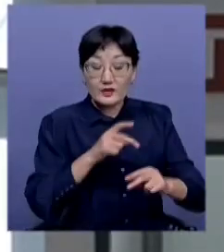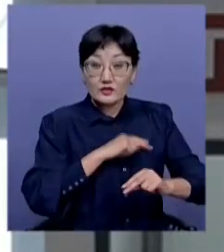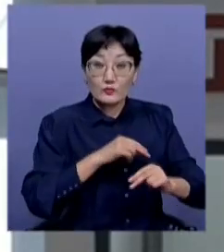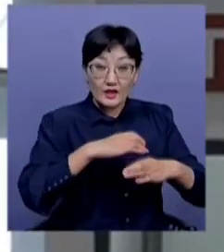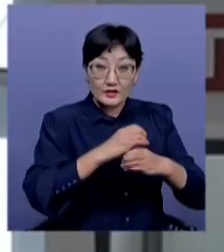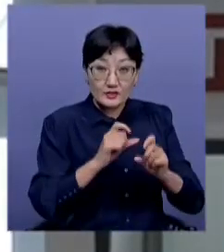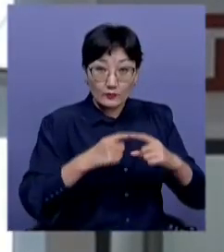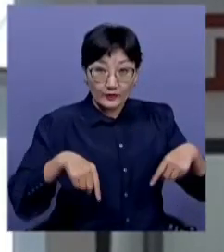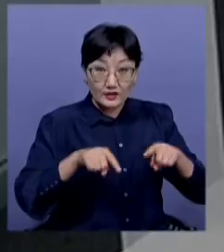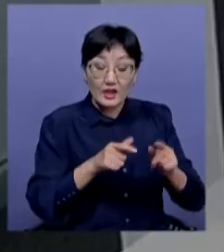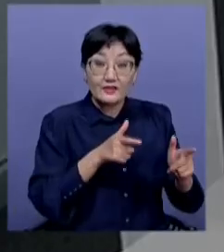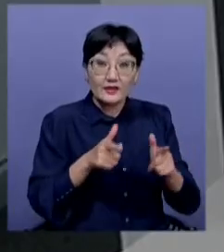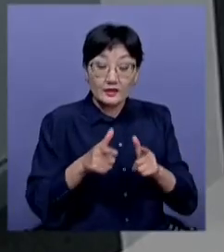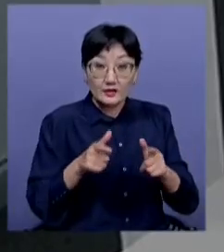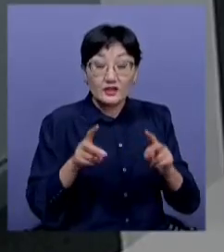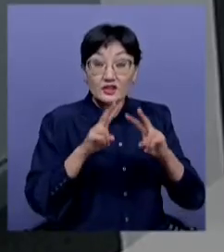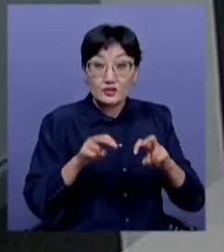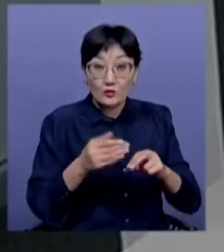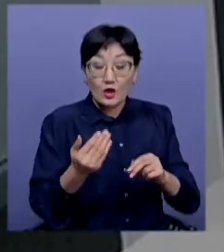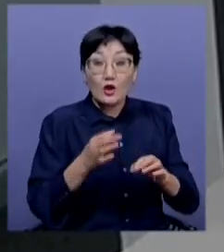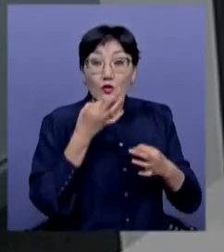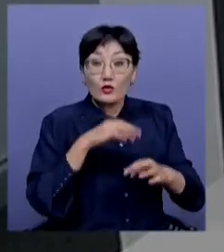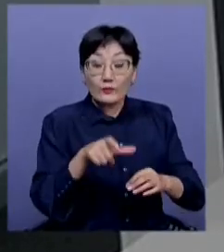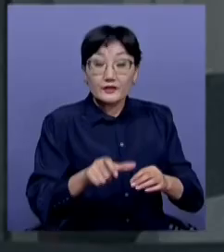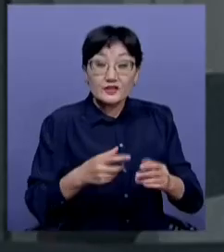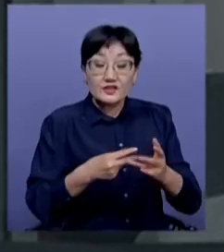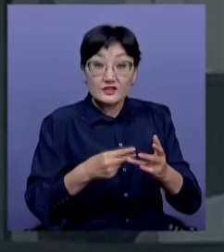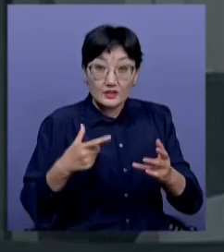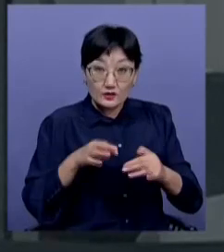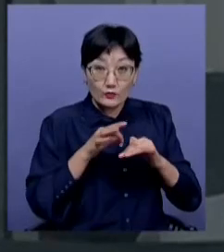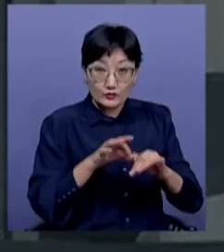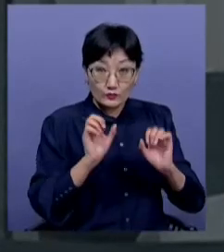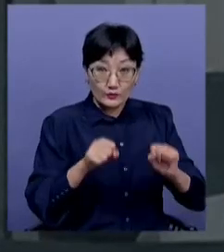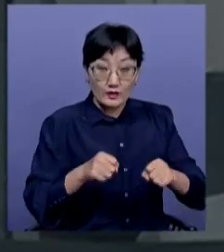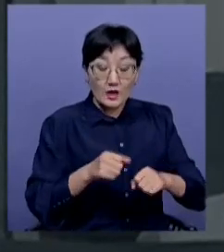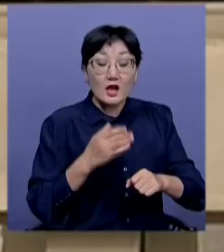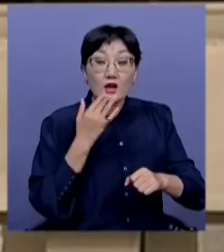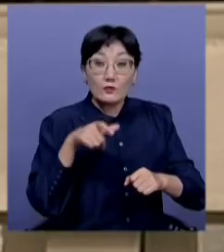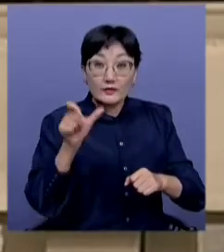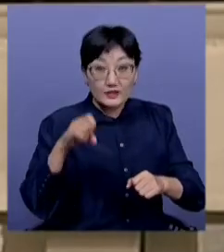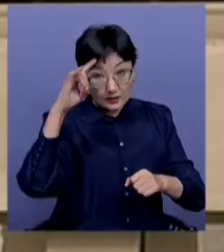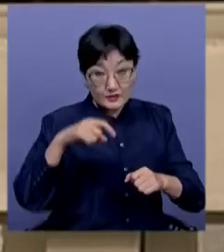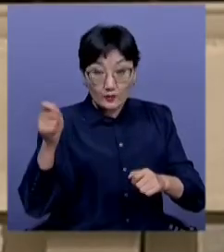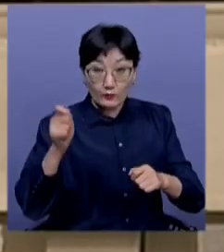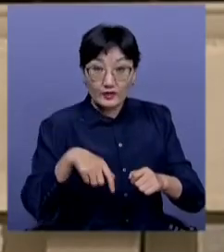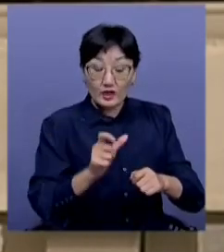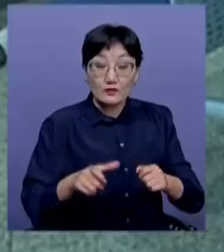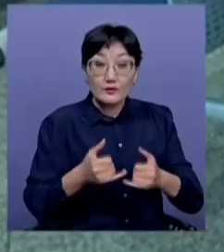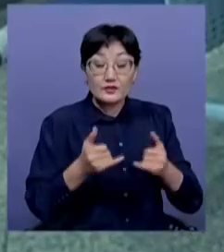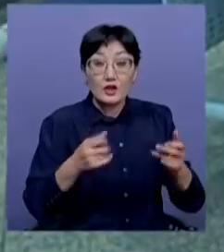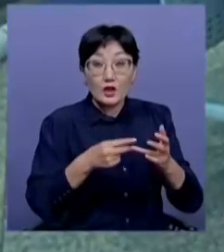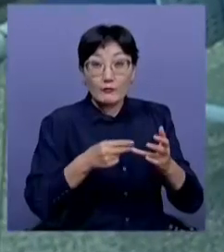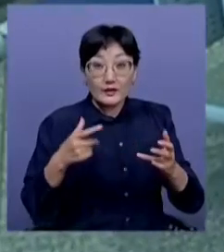зертхана орталығының дайындығы да ескерілді. Онда кез келген адам тестілеуден өте алады. Ал шетелден Қазақстанға оралған азаматтар үшін